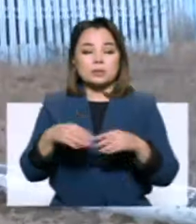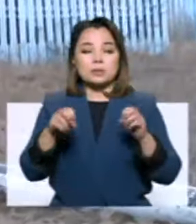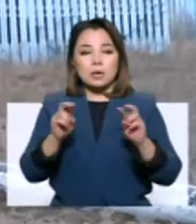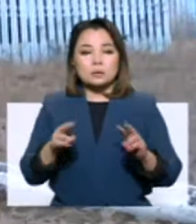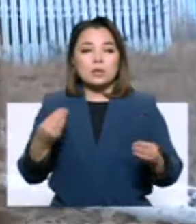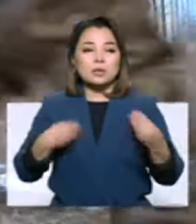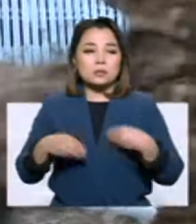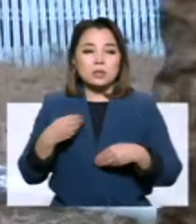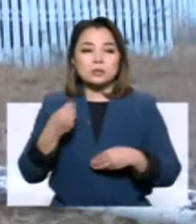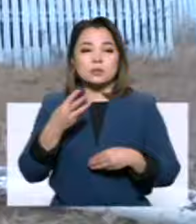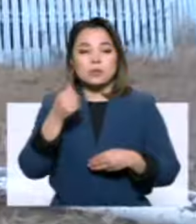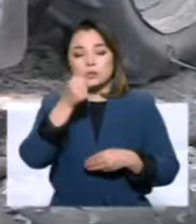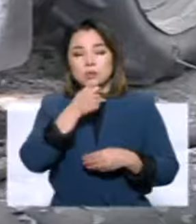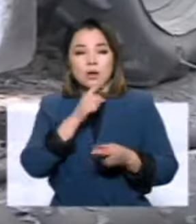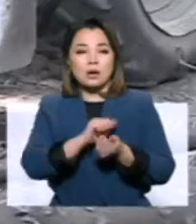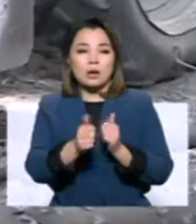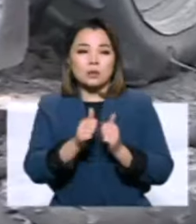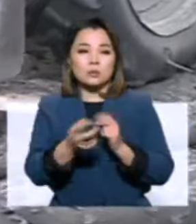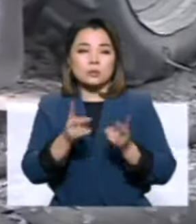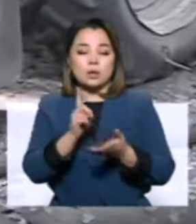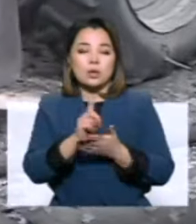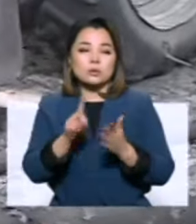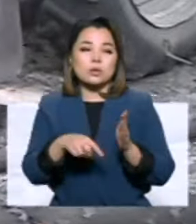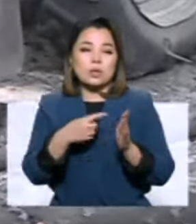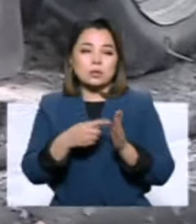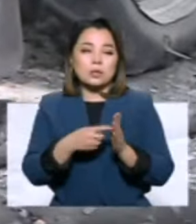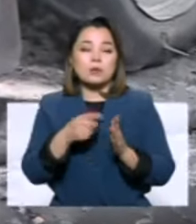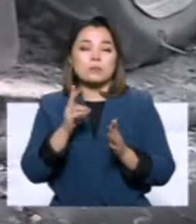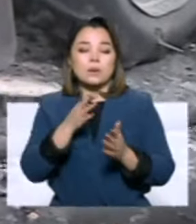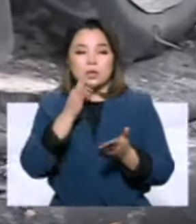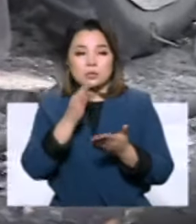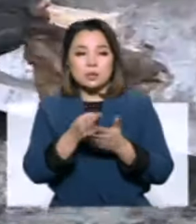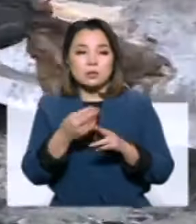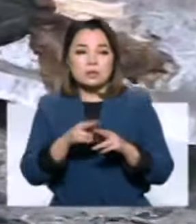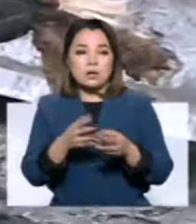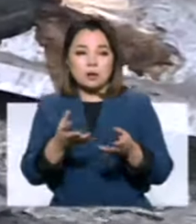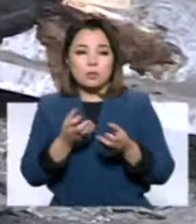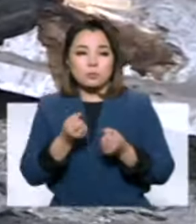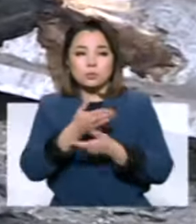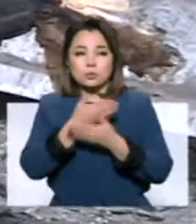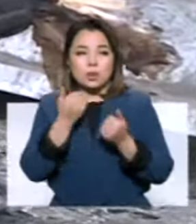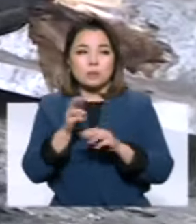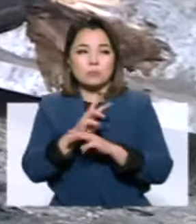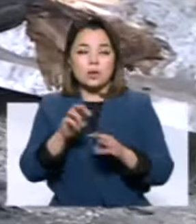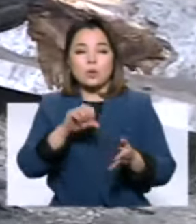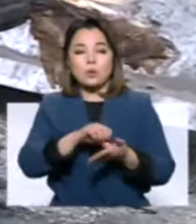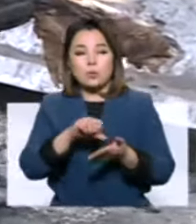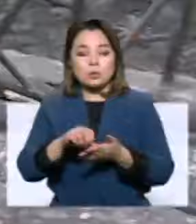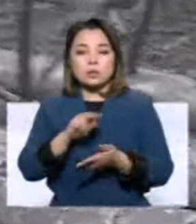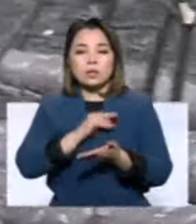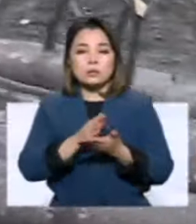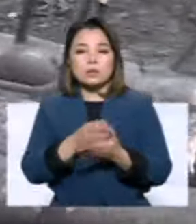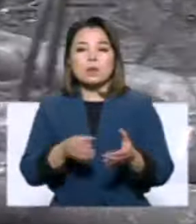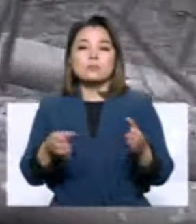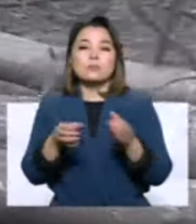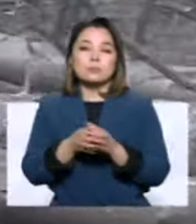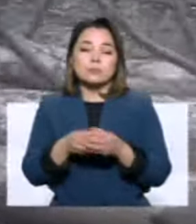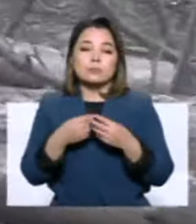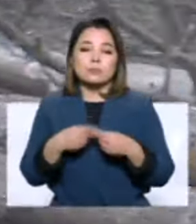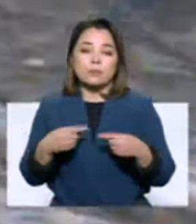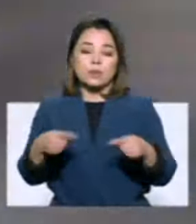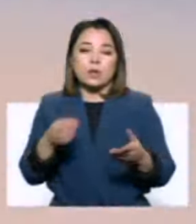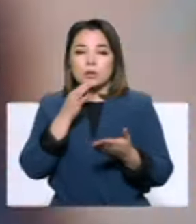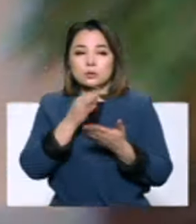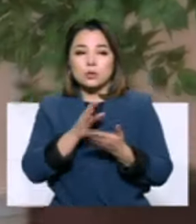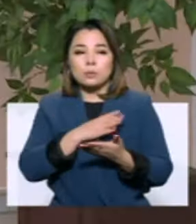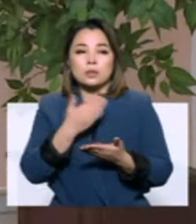киімді қанша жылда ауыстырып отыру керек деген сұраққа бірізді жауап ала алмадық. Министрлік өкілі мен сала қызметкерлері түрліше жауап